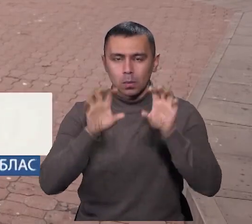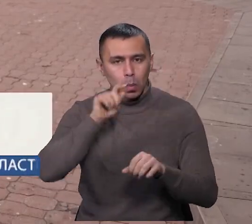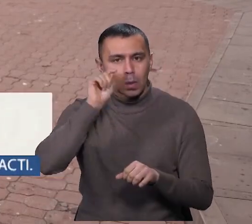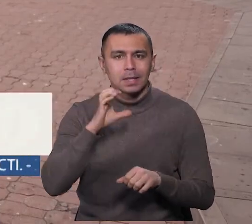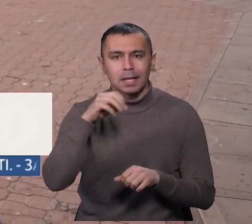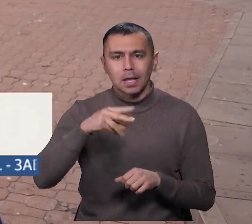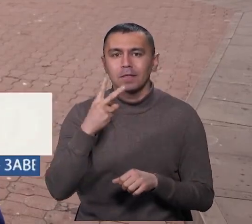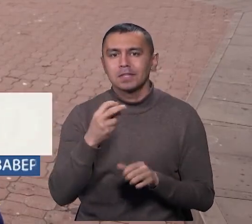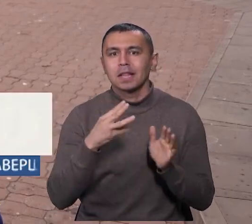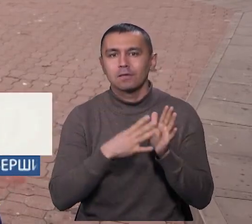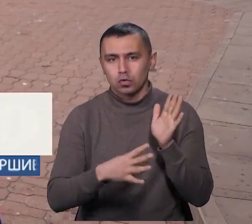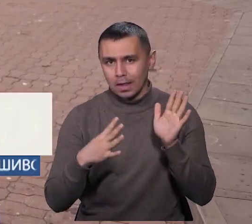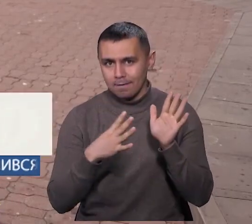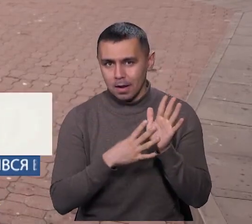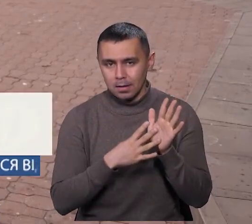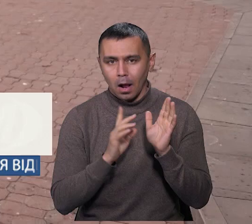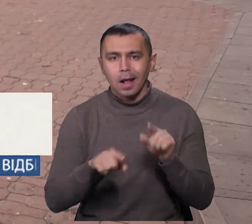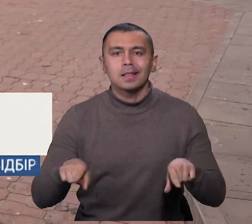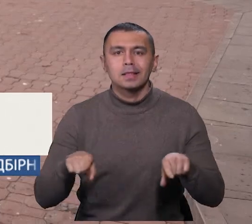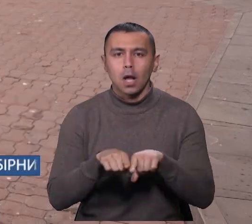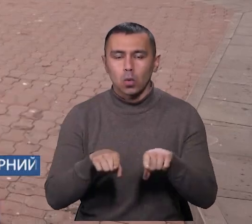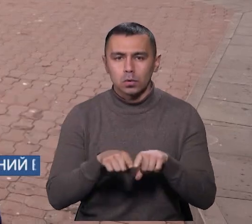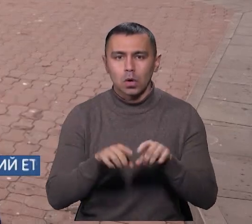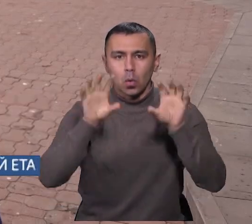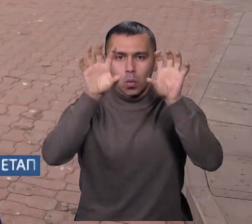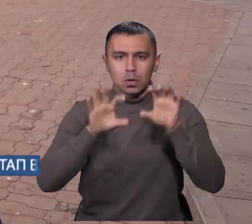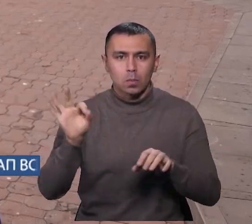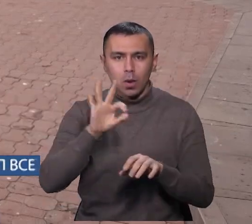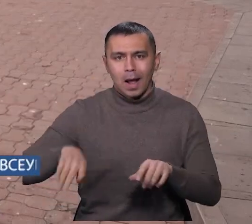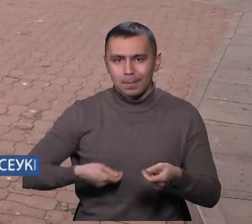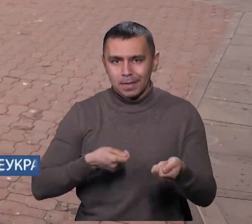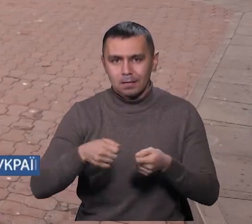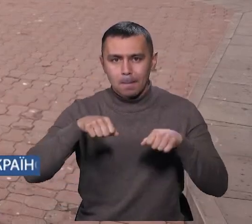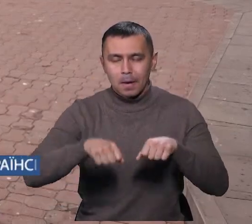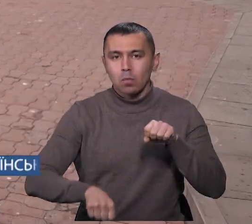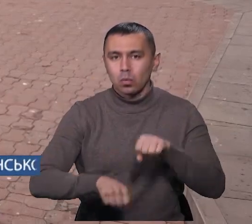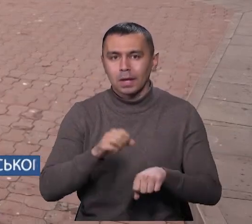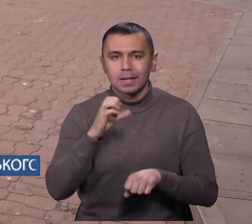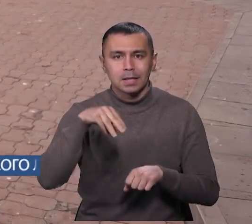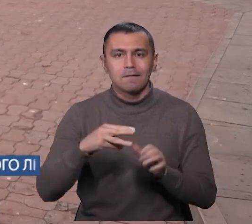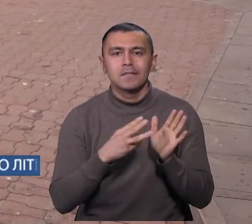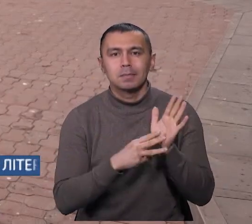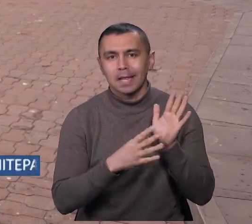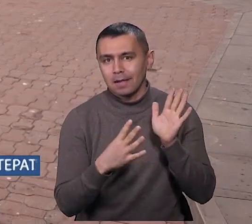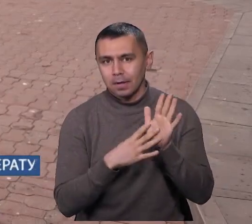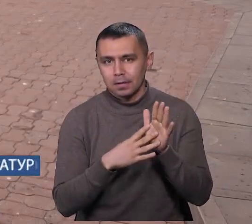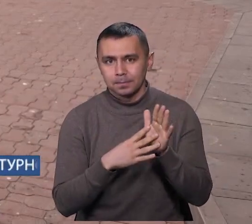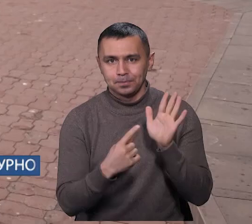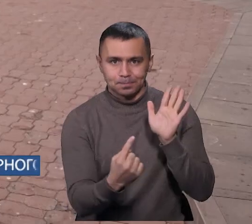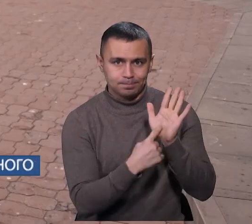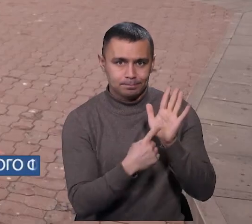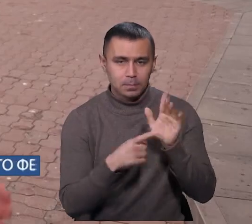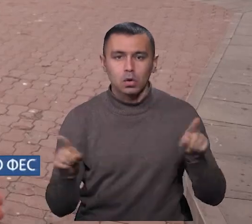стаття 299, також Кодексом про адміністративні правопорушення, стаття 89, вказується те,